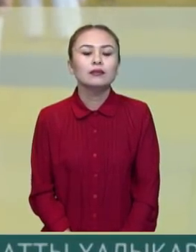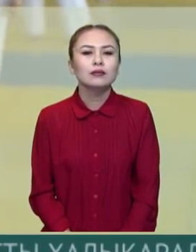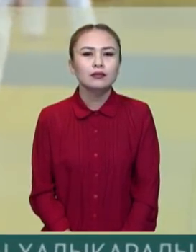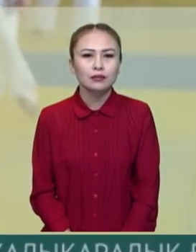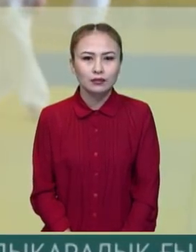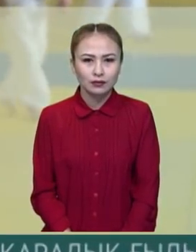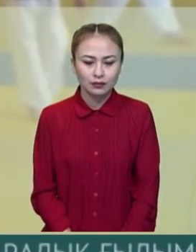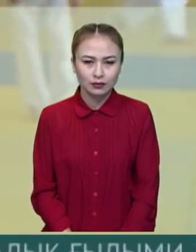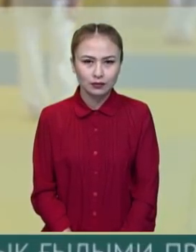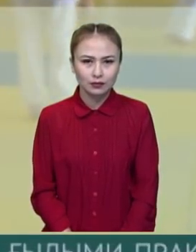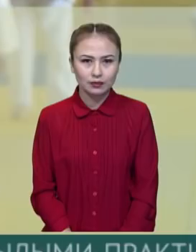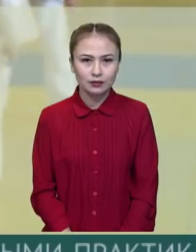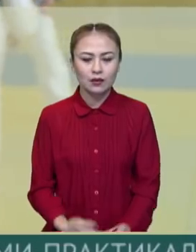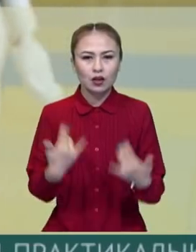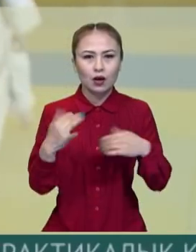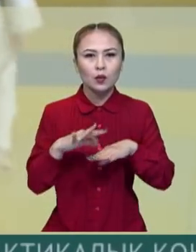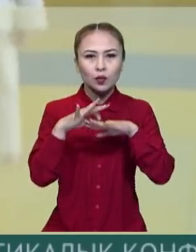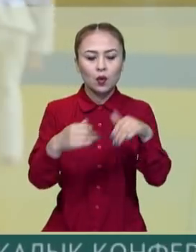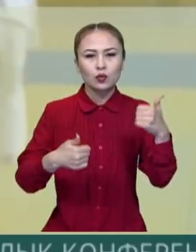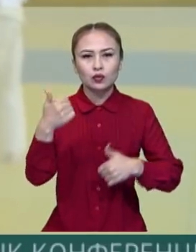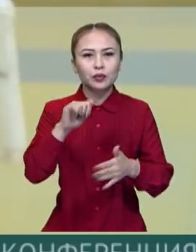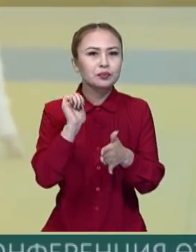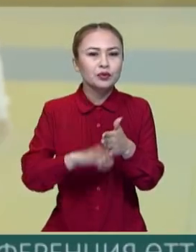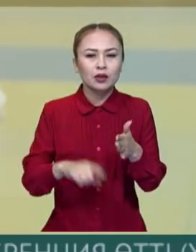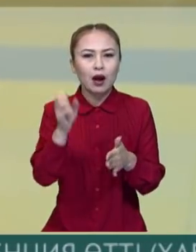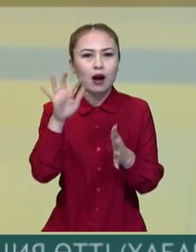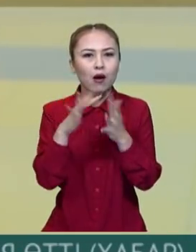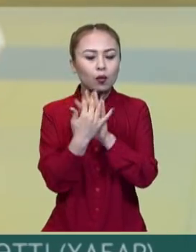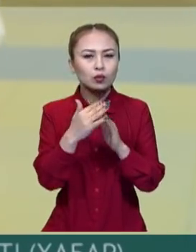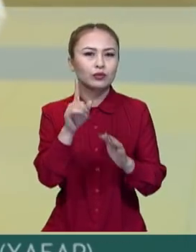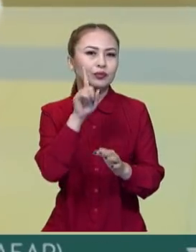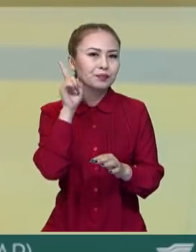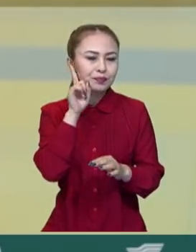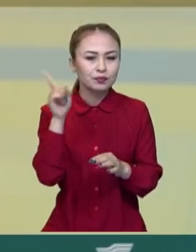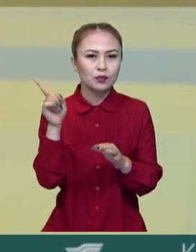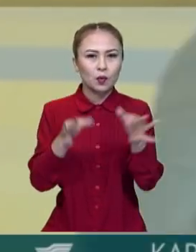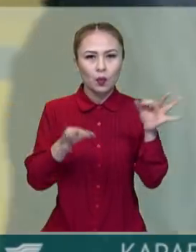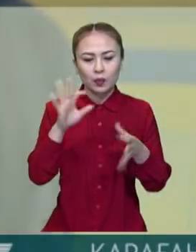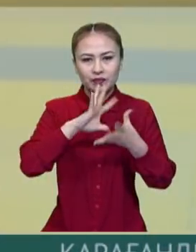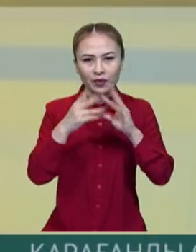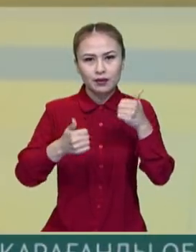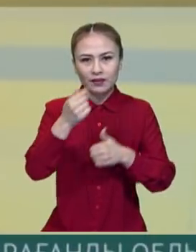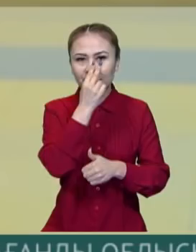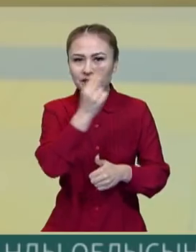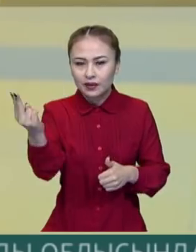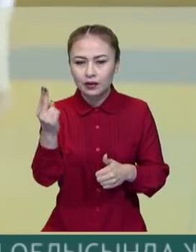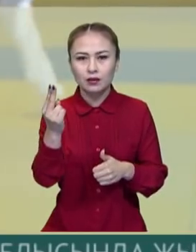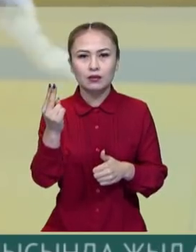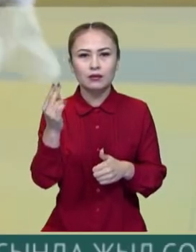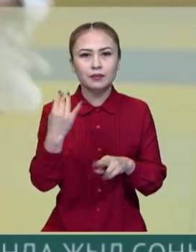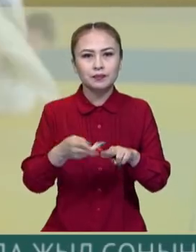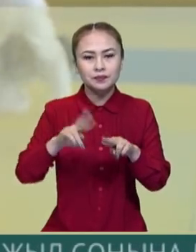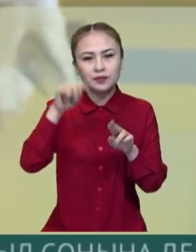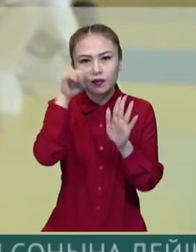Бұл турнирді өткізіп жатқан себебіміз ауылдағы жастар үлкен облыс деңгейдегі жарыстарды көріп,